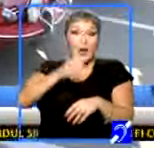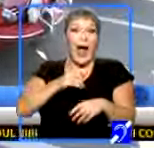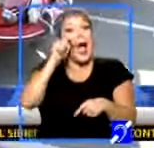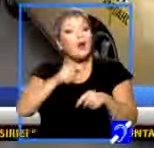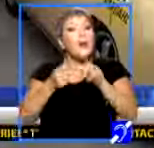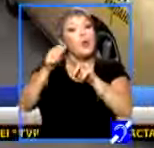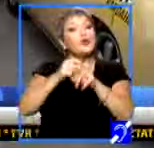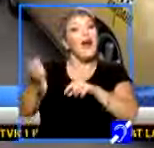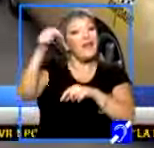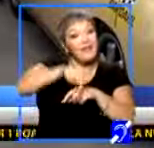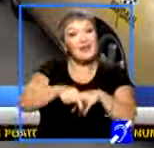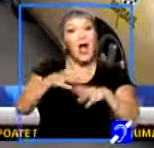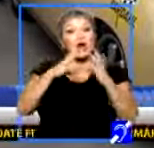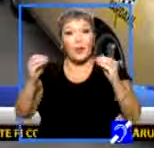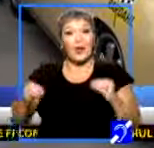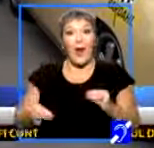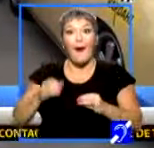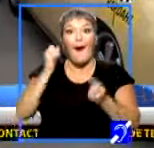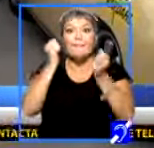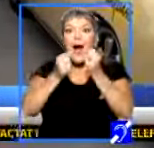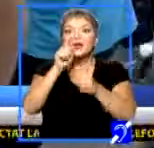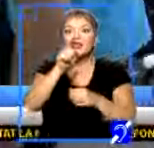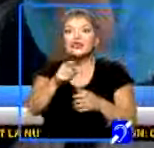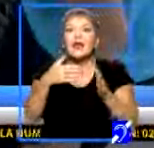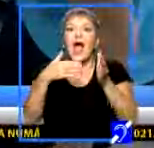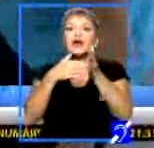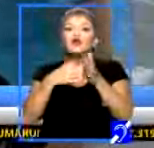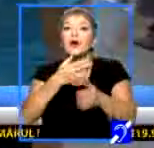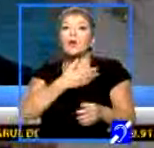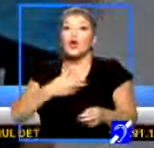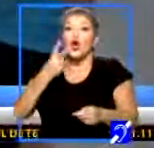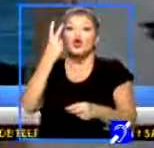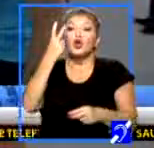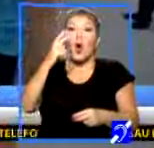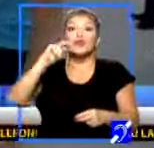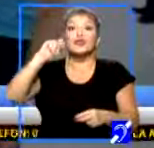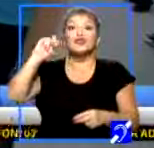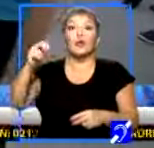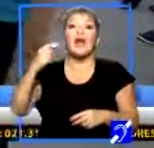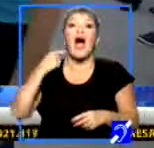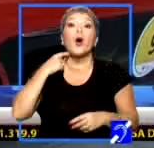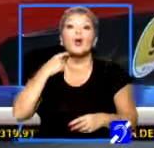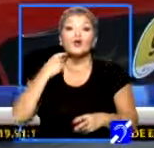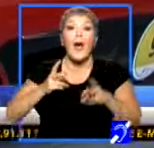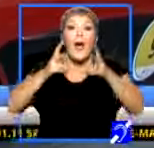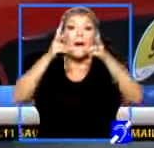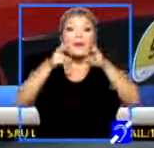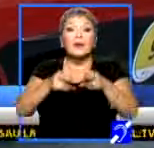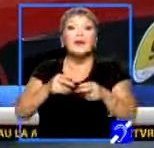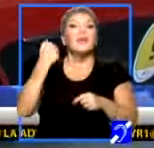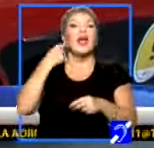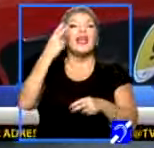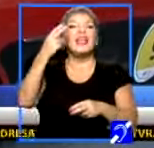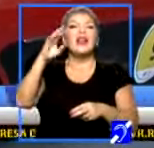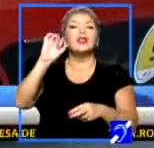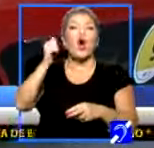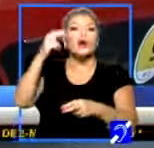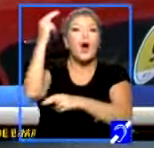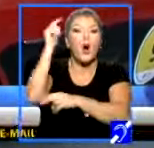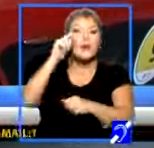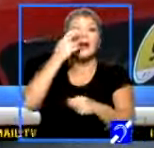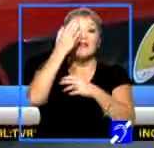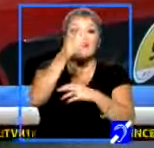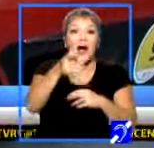promovare pentru noi. Mașinile de colecție vor ajunge la București în 28 august și vor fi expuse în parcarea hotelului Hilton. La finalul